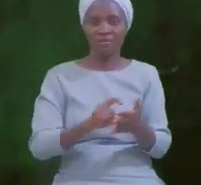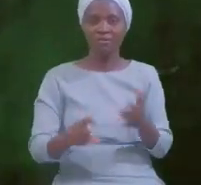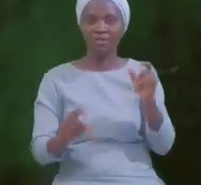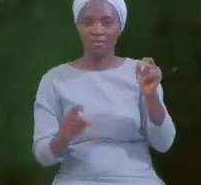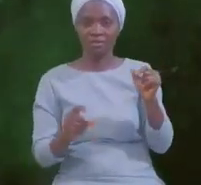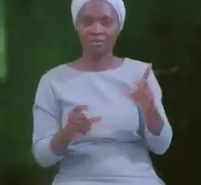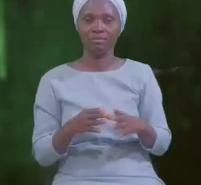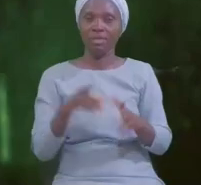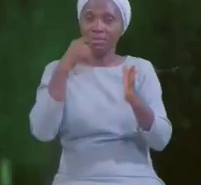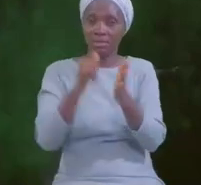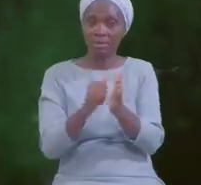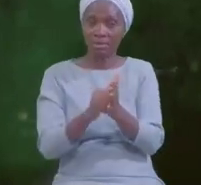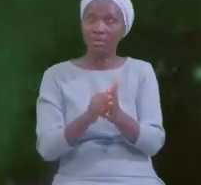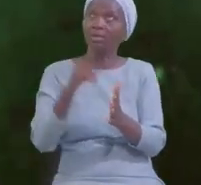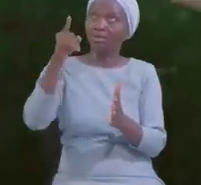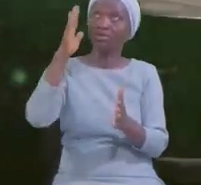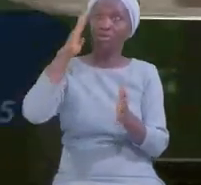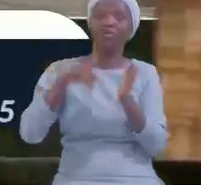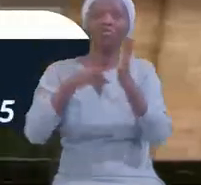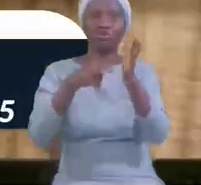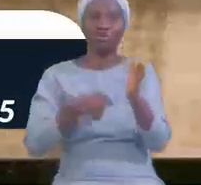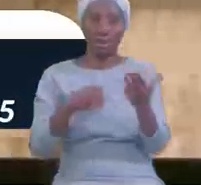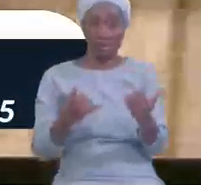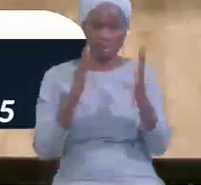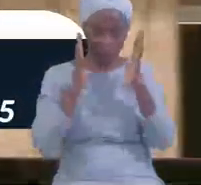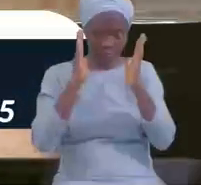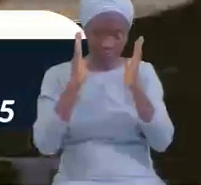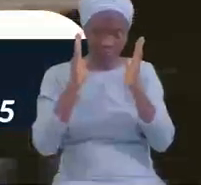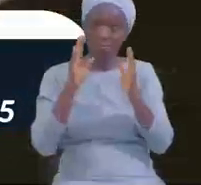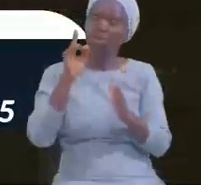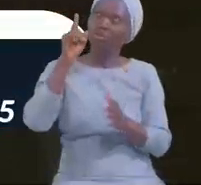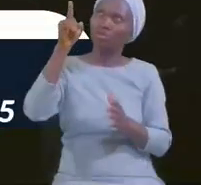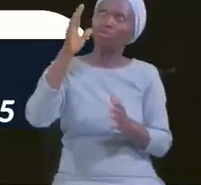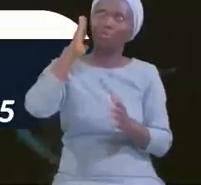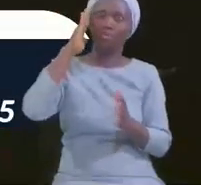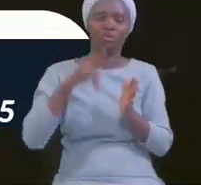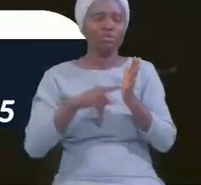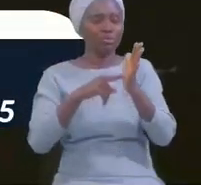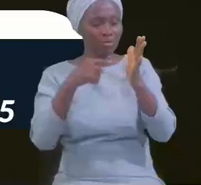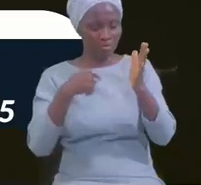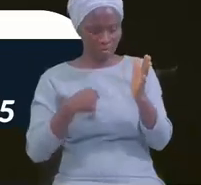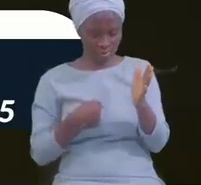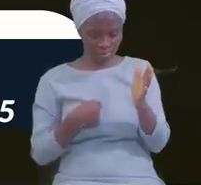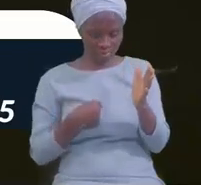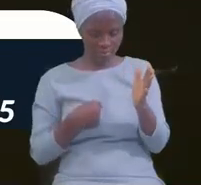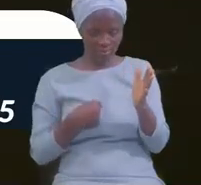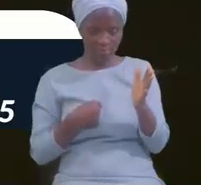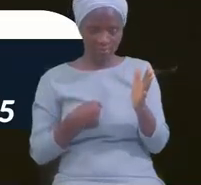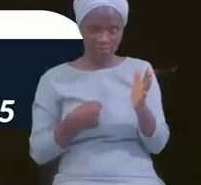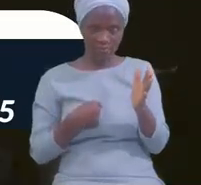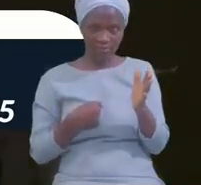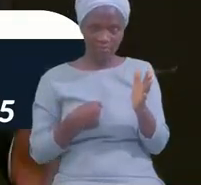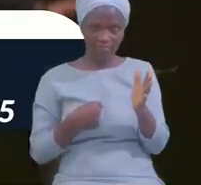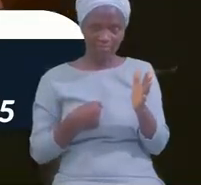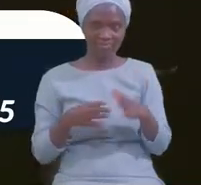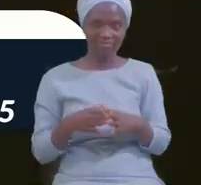verset 11. Tu me feras connaître, voyez, les prodiges. Tu me feras connaître. Je veux que vous répétez